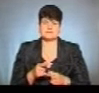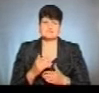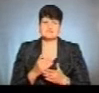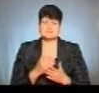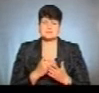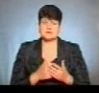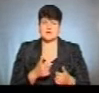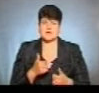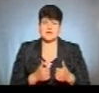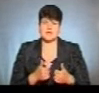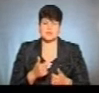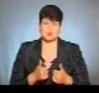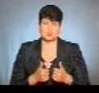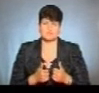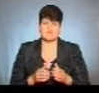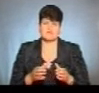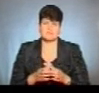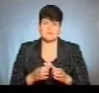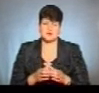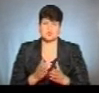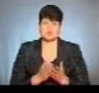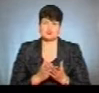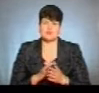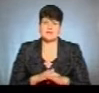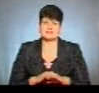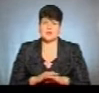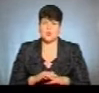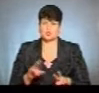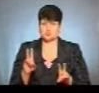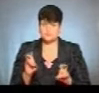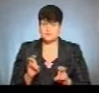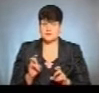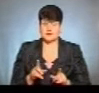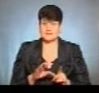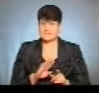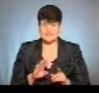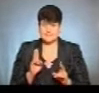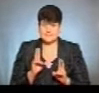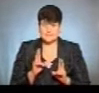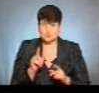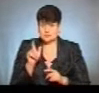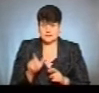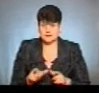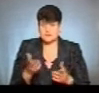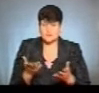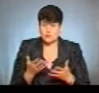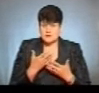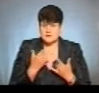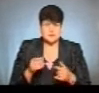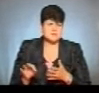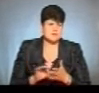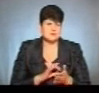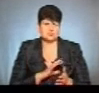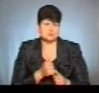список рейтингу від партії «Слуга народу». І відповідно неіснуюча людина зразу стала